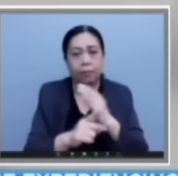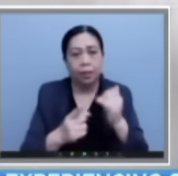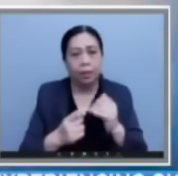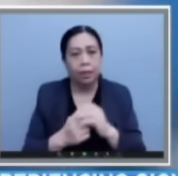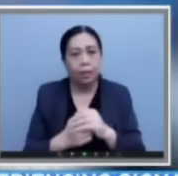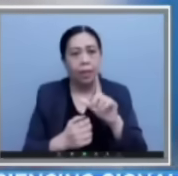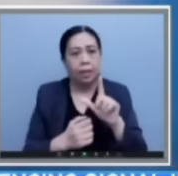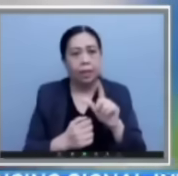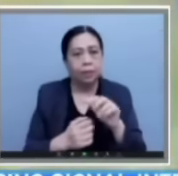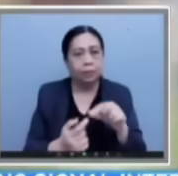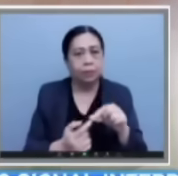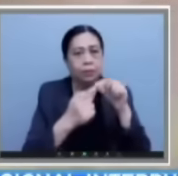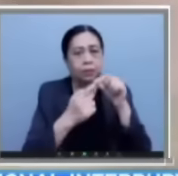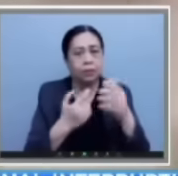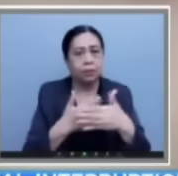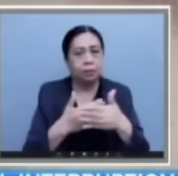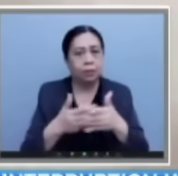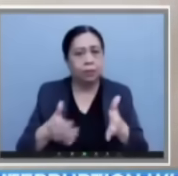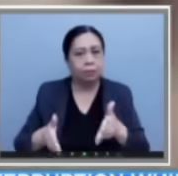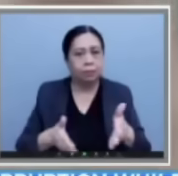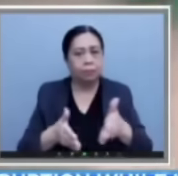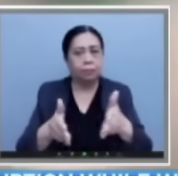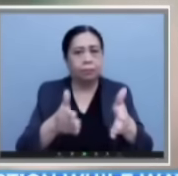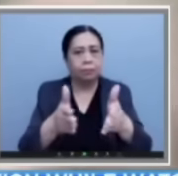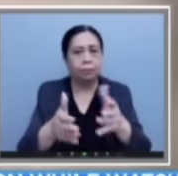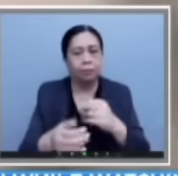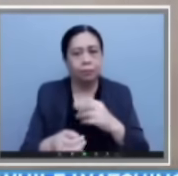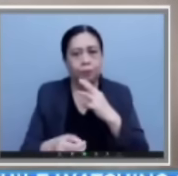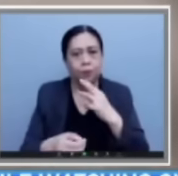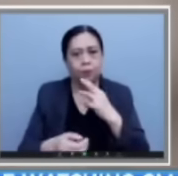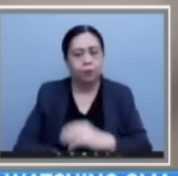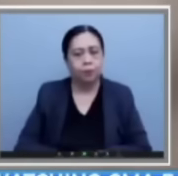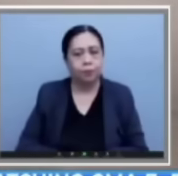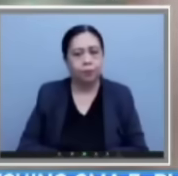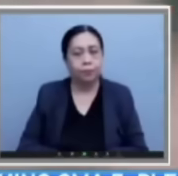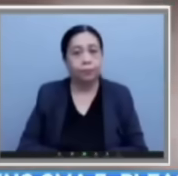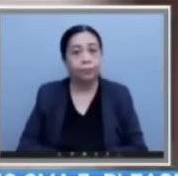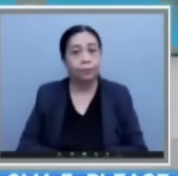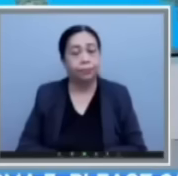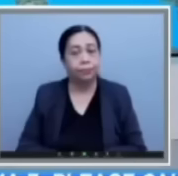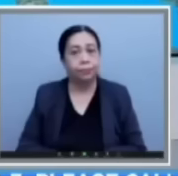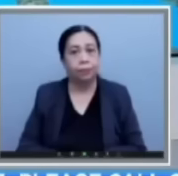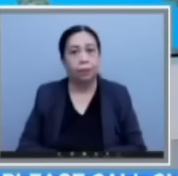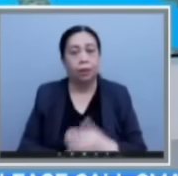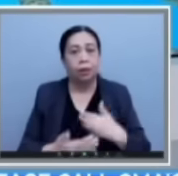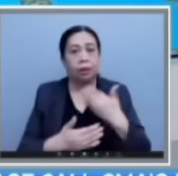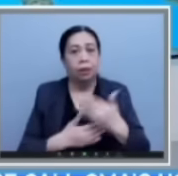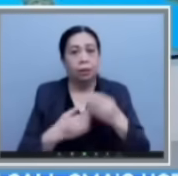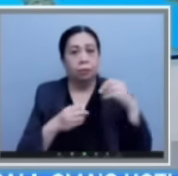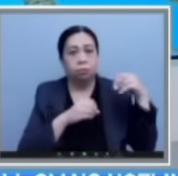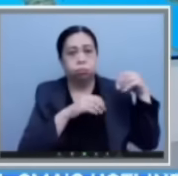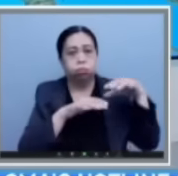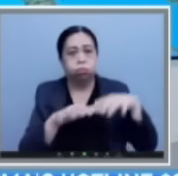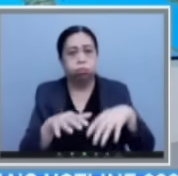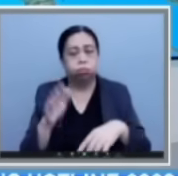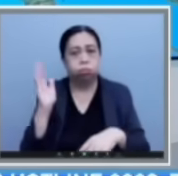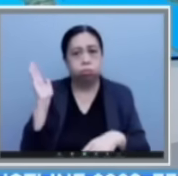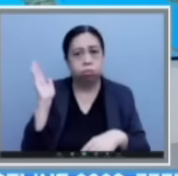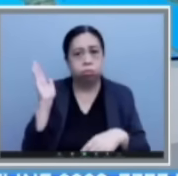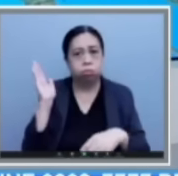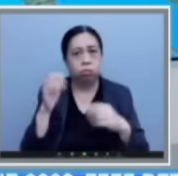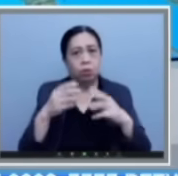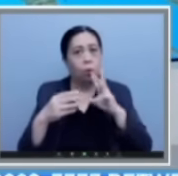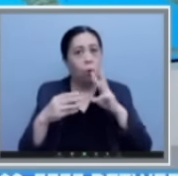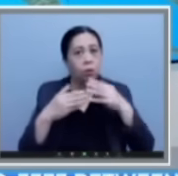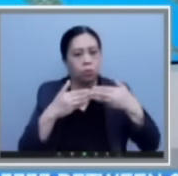mga nasa tabing ilog at sapa mga kabalitaan nagpakawala ng tubig ang ambuklaw at bingay reservoir